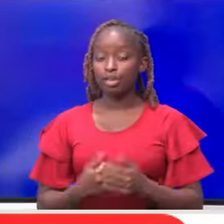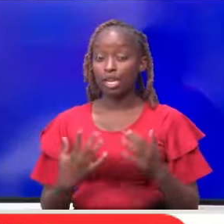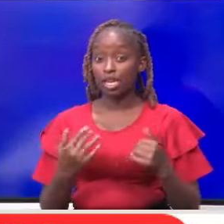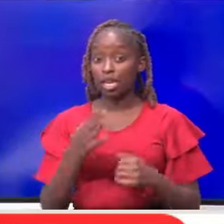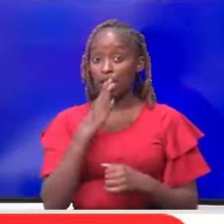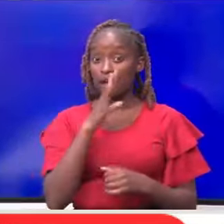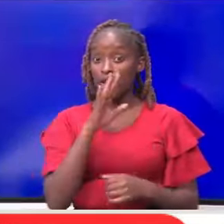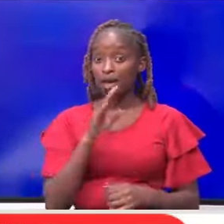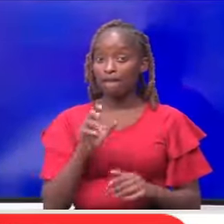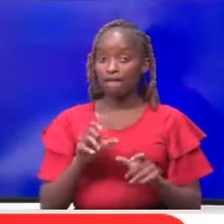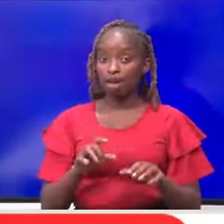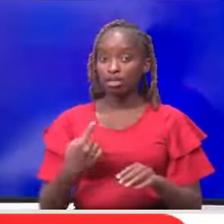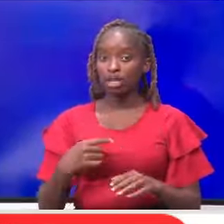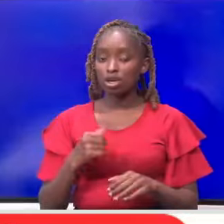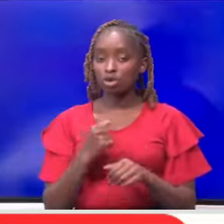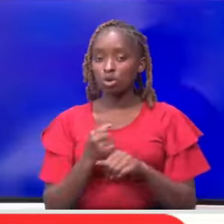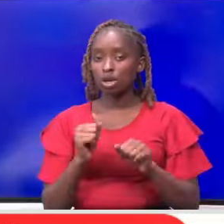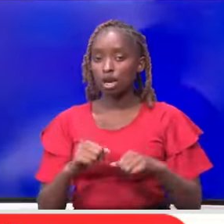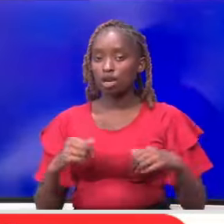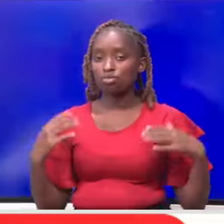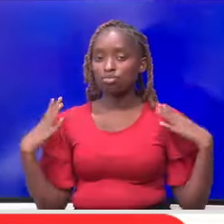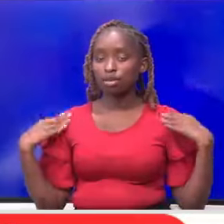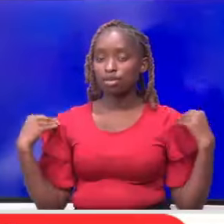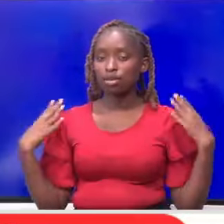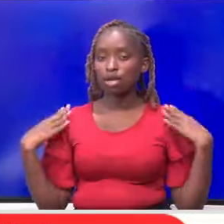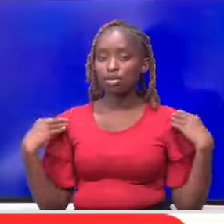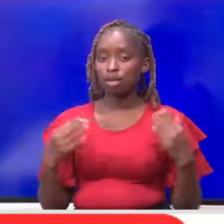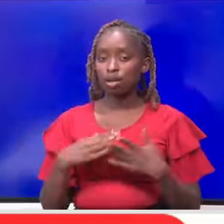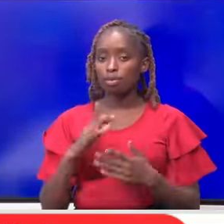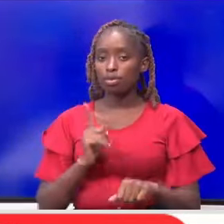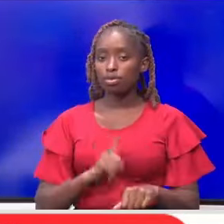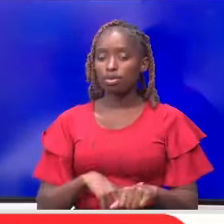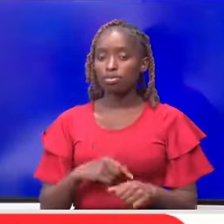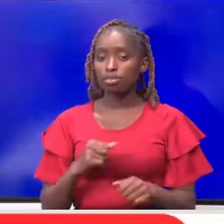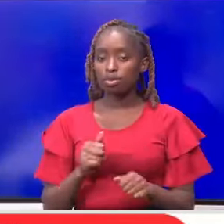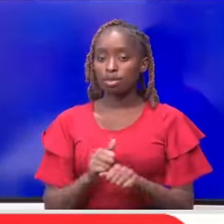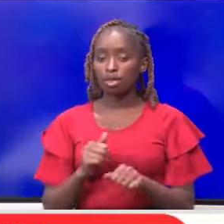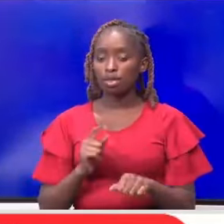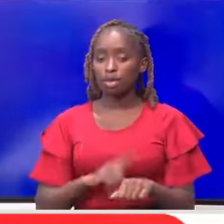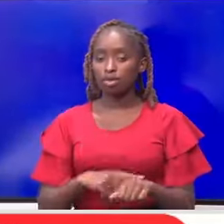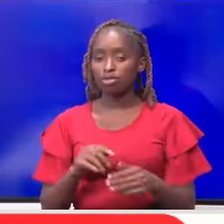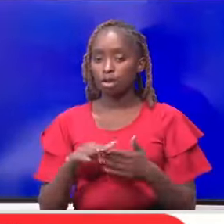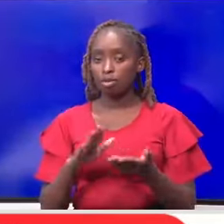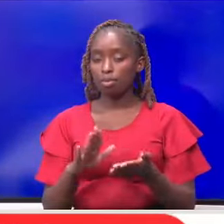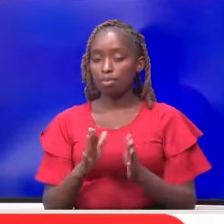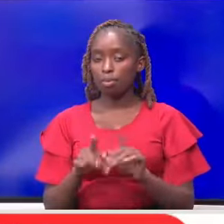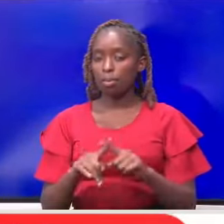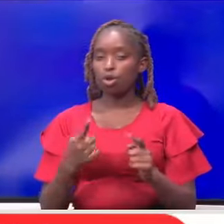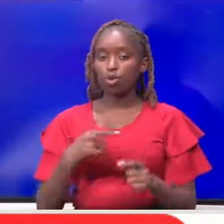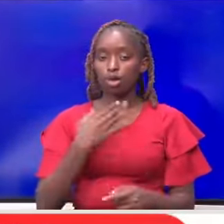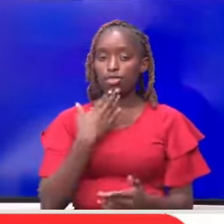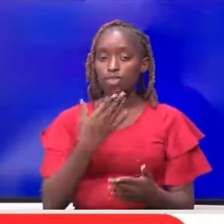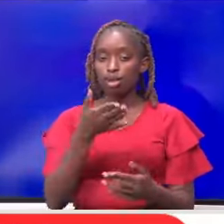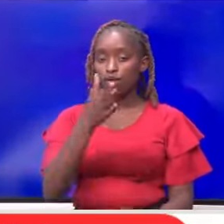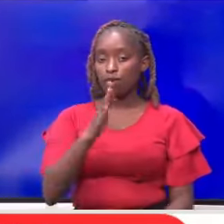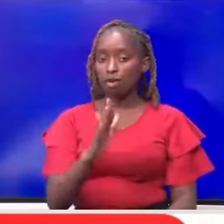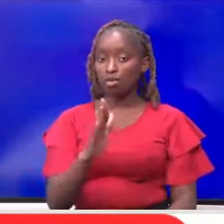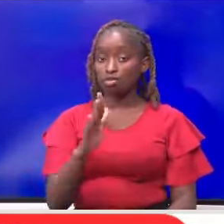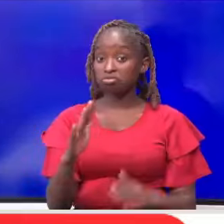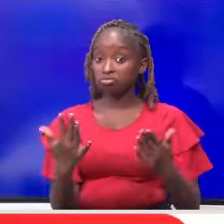ilikuwa inabidi ni tufanye mazoezi zaidi ya yeye, mara 10 zaidi ya bingwa mwenyewe. Na tunashukuru Mungu,